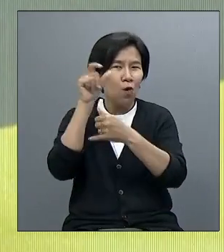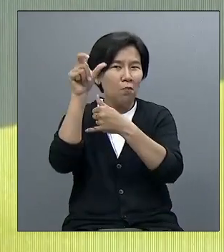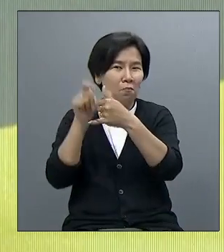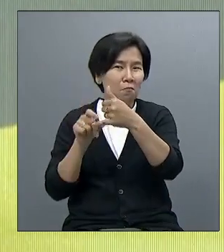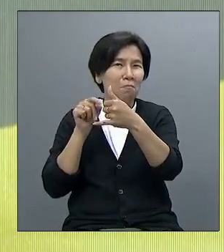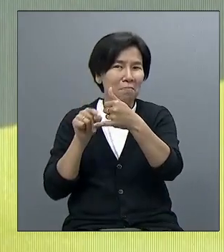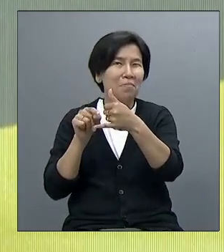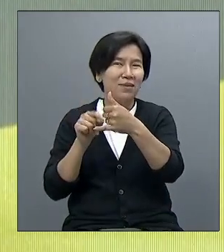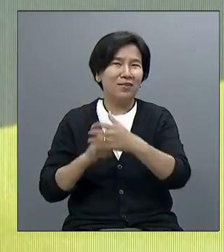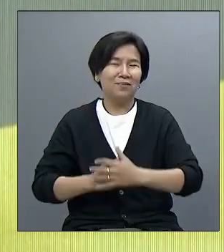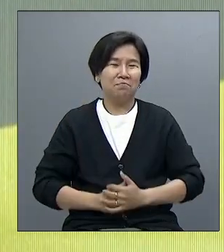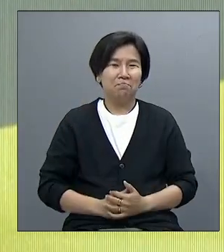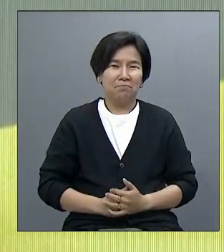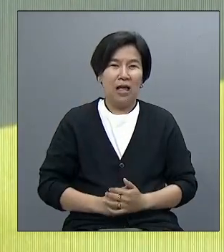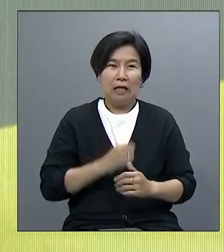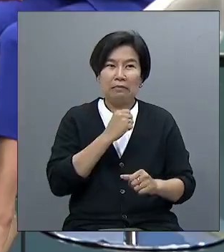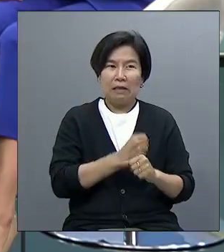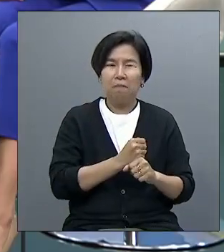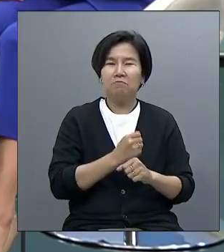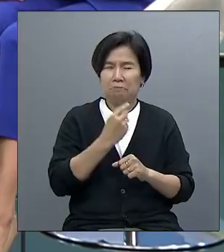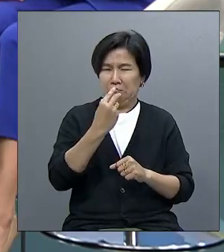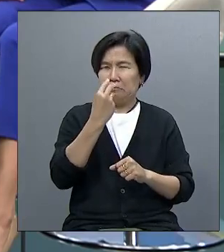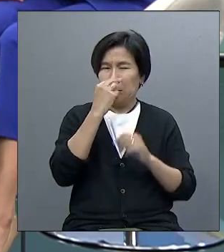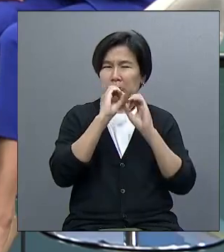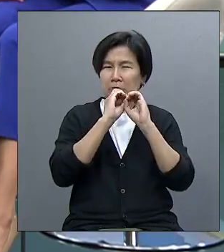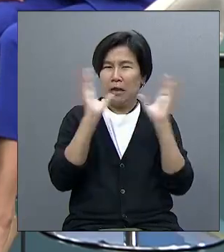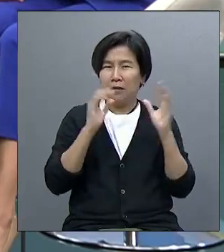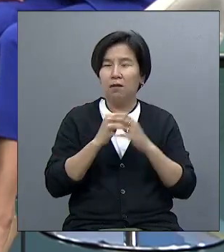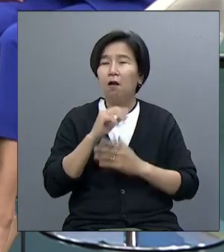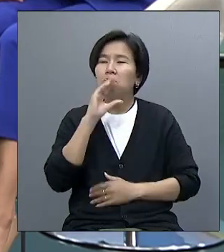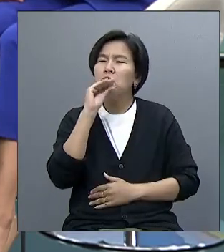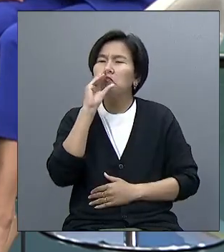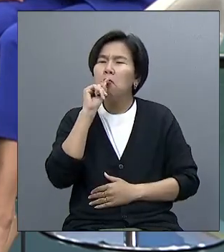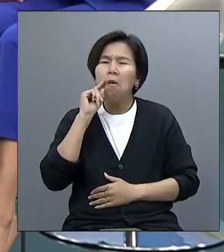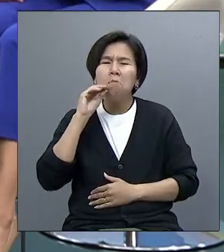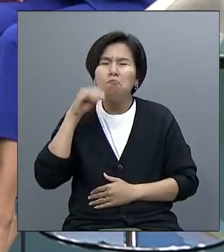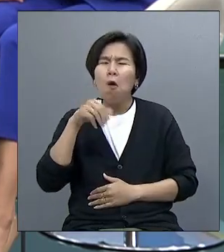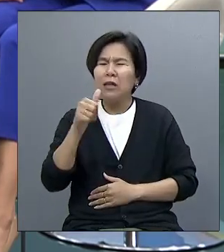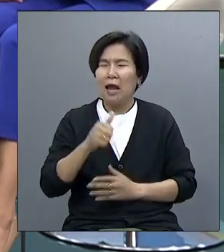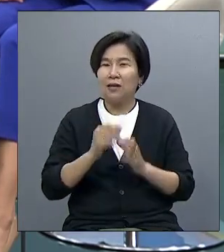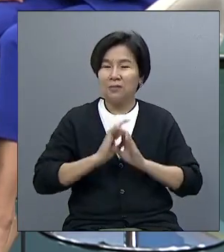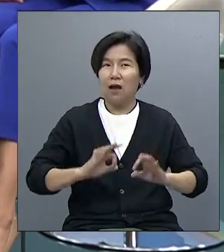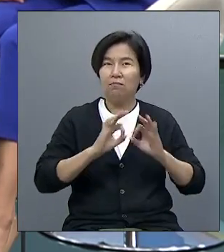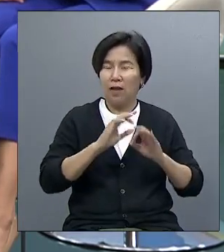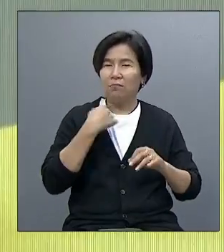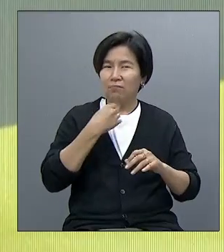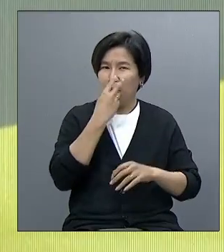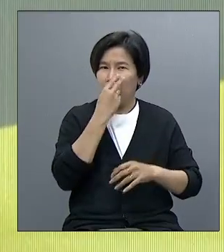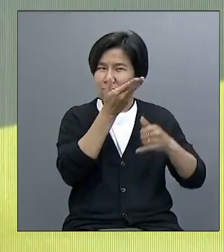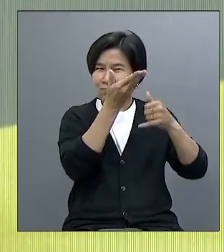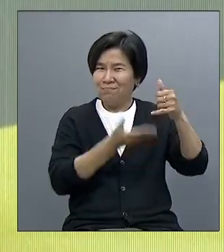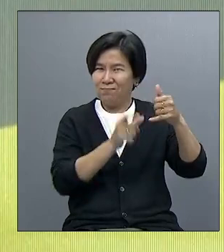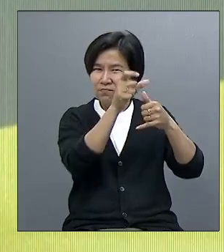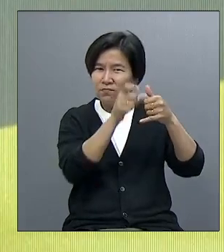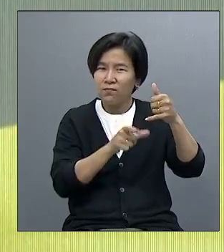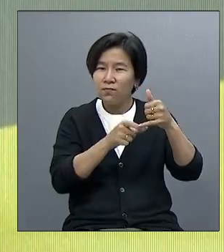Walk the Talk นั่นเองนะคะ เขามีภาษาอังกฤษใช่ไหมที่เขาบอกว่าการกระทำสำคัญกว่าคำพูด ใช่ action speak